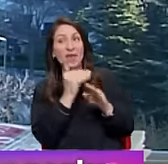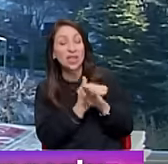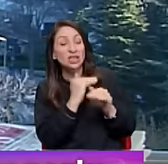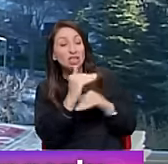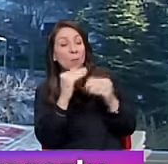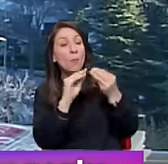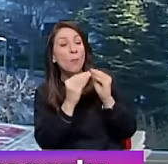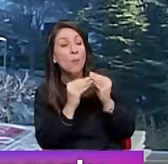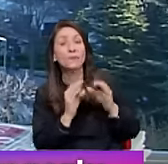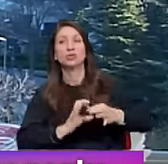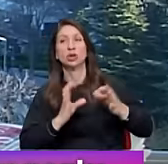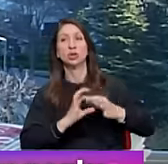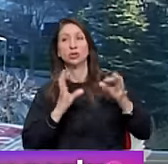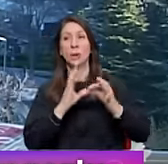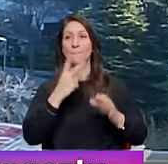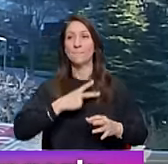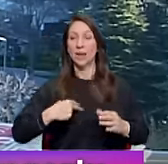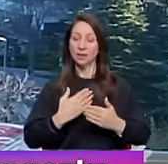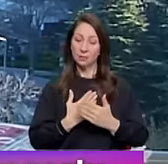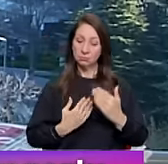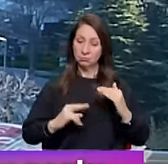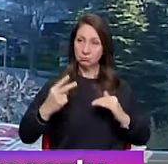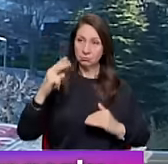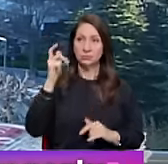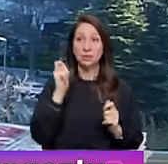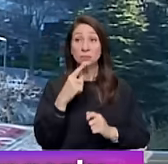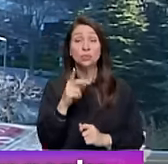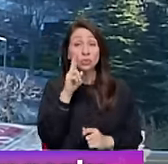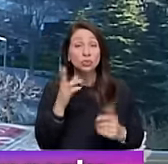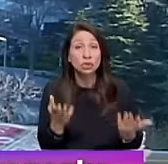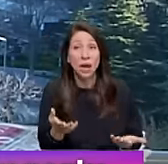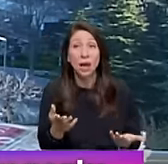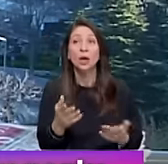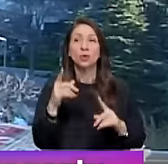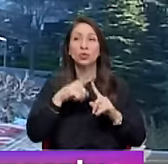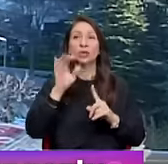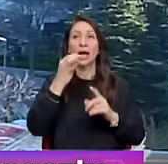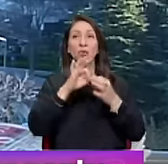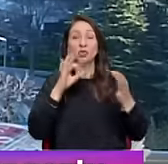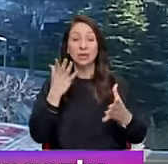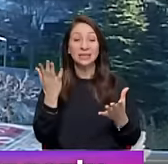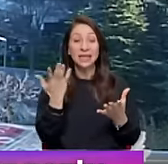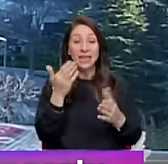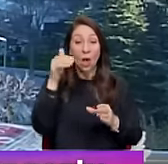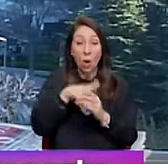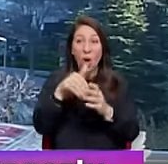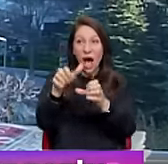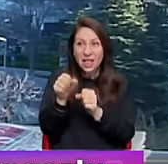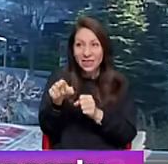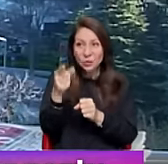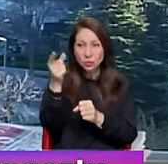yaşadığı sorunları çözerek bir belediyecilik yapacağım demişti. Neticede Turgut Altınok ne kadar oy